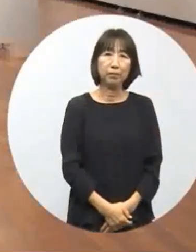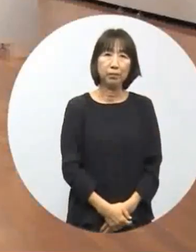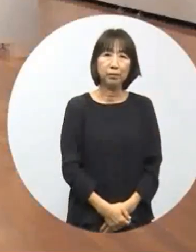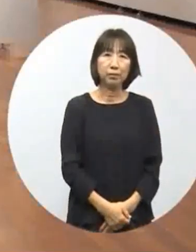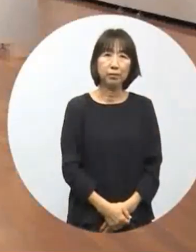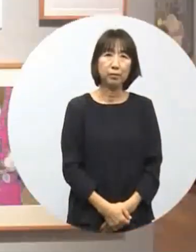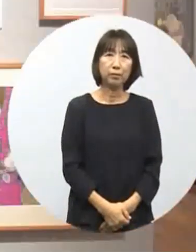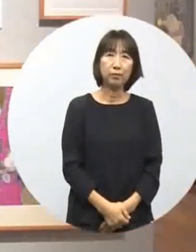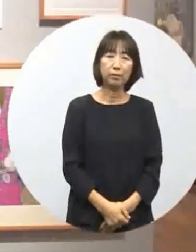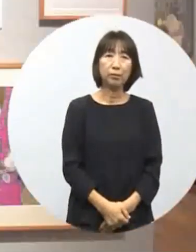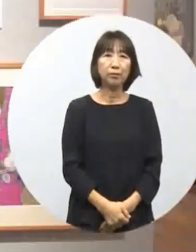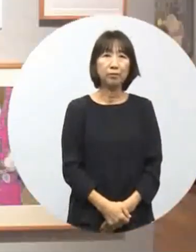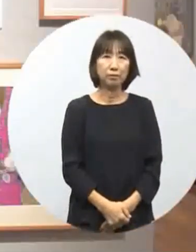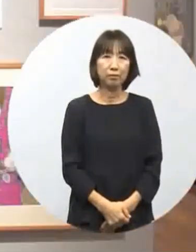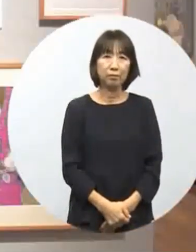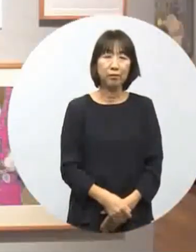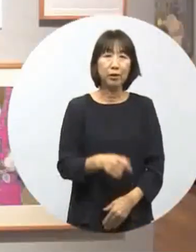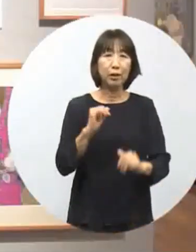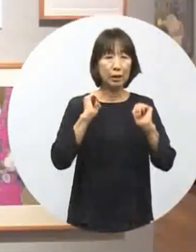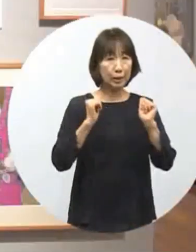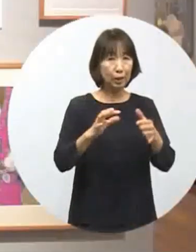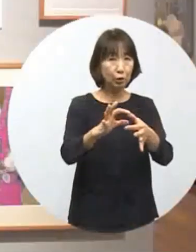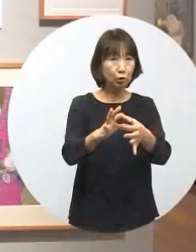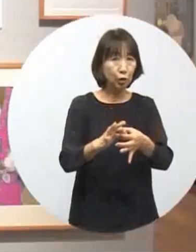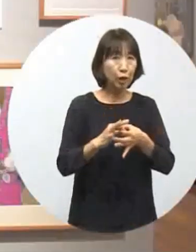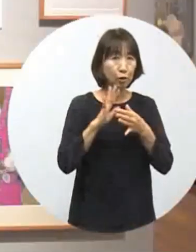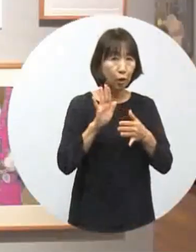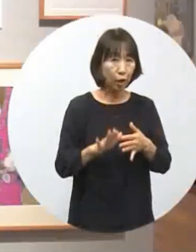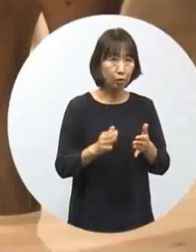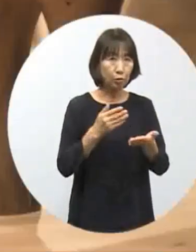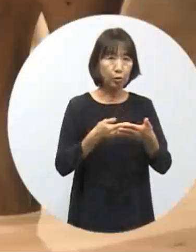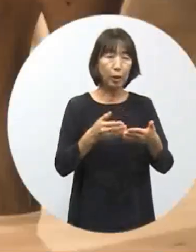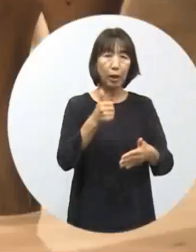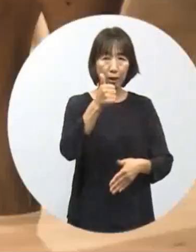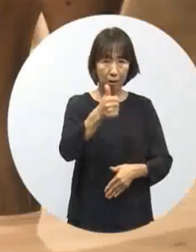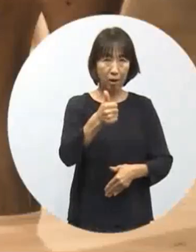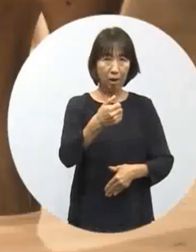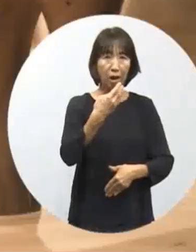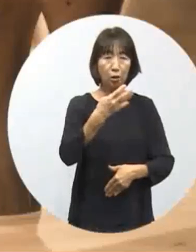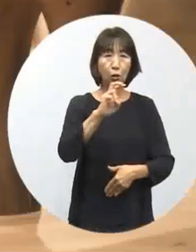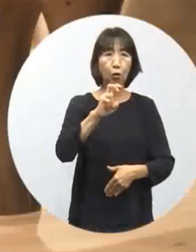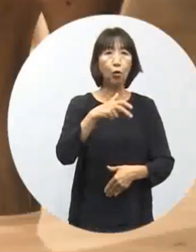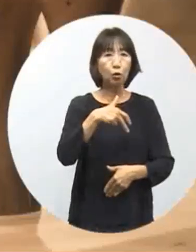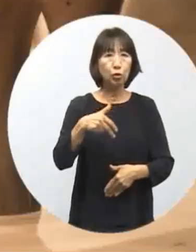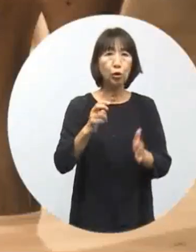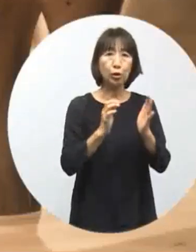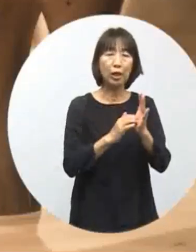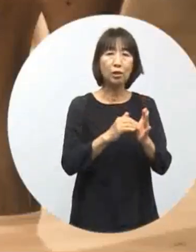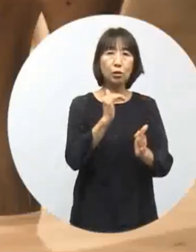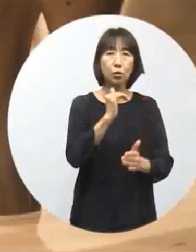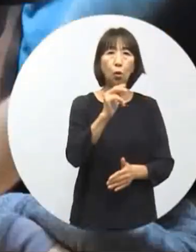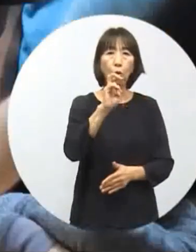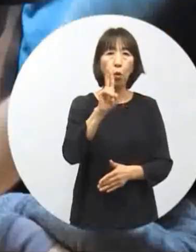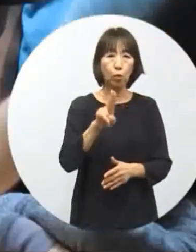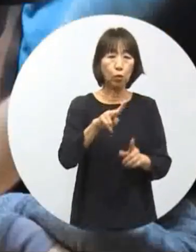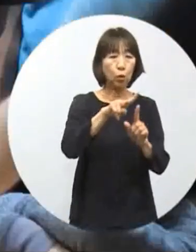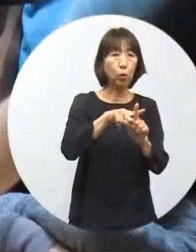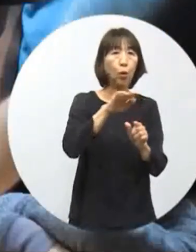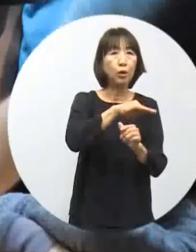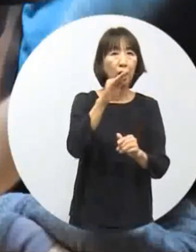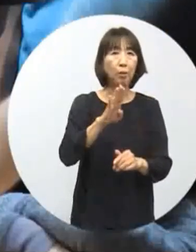茅ヶ崎市美術館は茅ヶ崎にゆかりのある画家よろず哲五郎や小山慶三をは